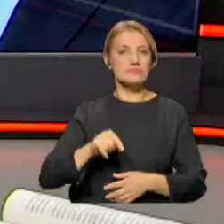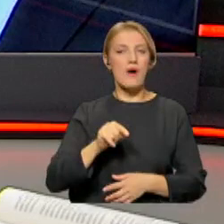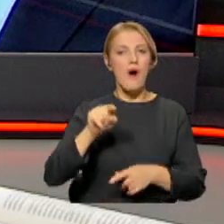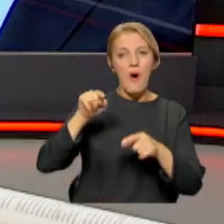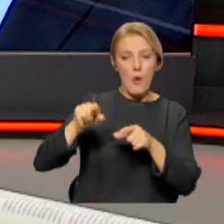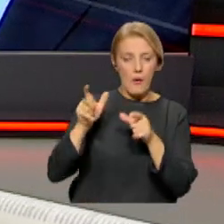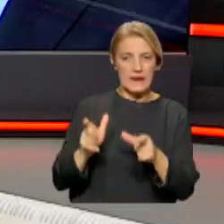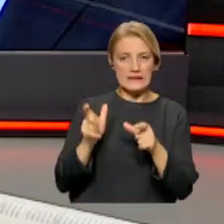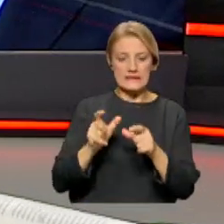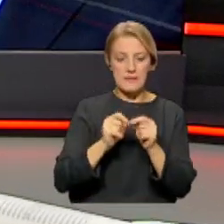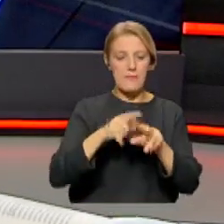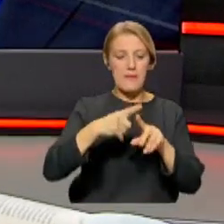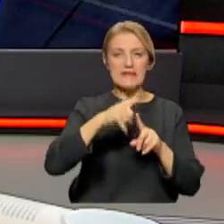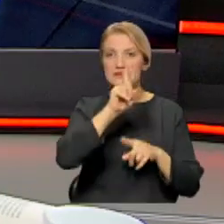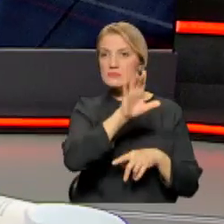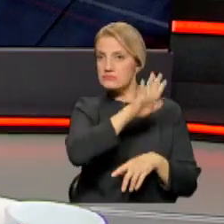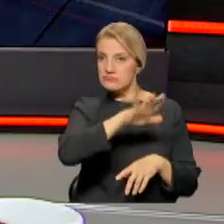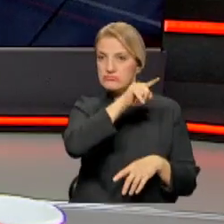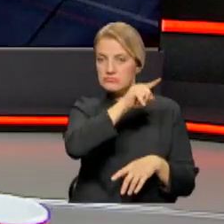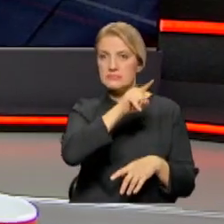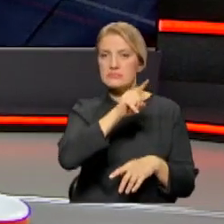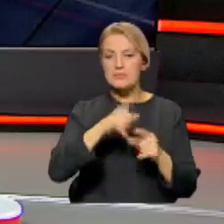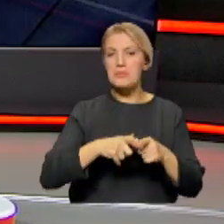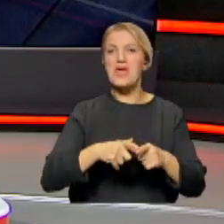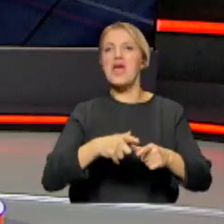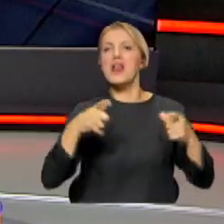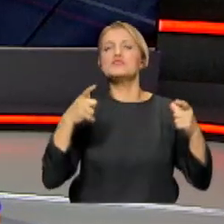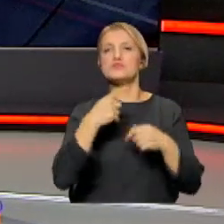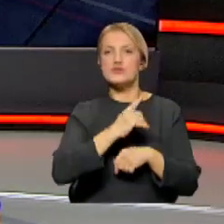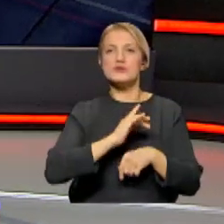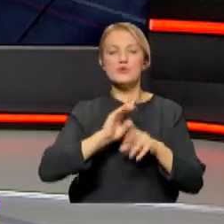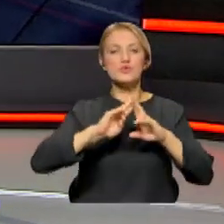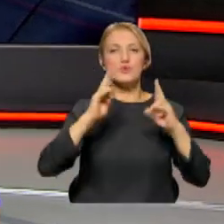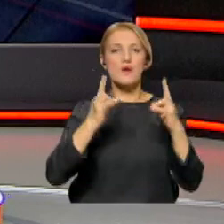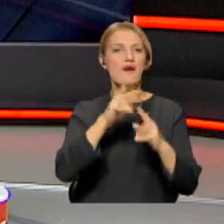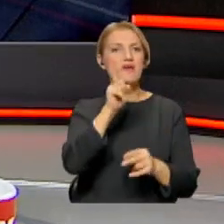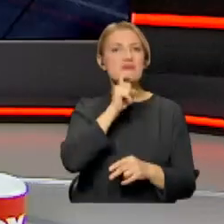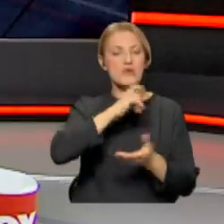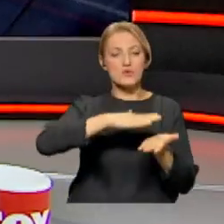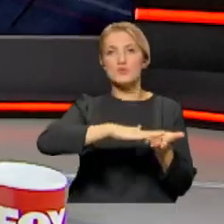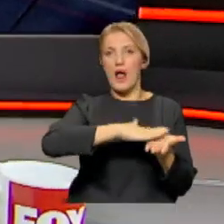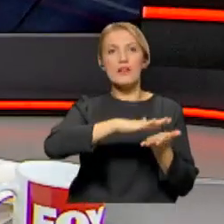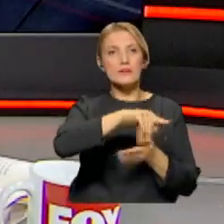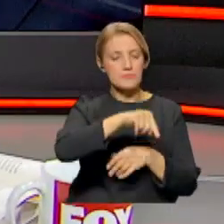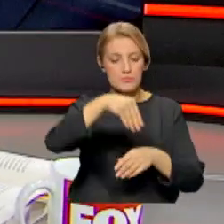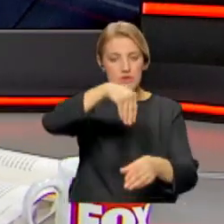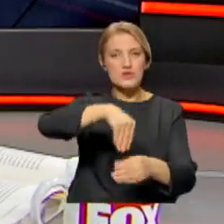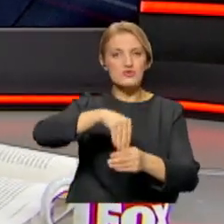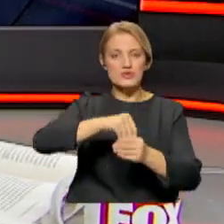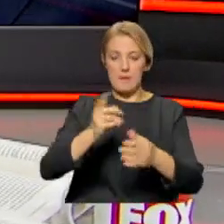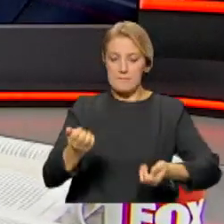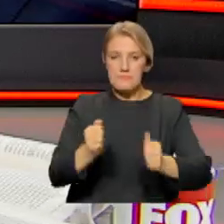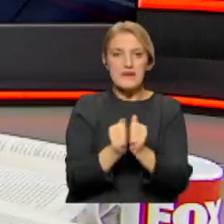oranın Batı denen dünyanın gelişmiş Batı dönen dünyanın yanlışlarını düzeltip içinde